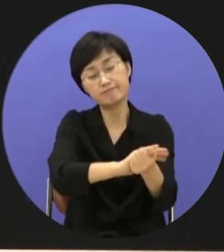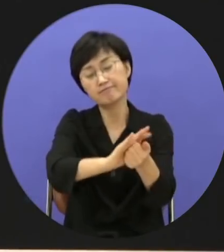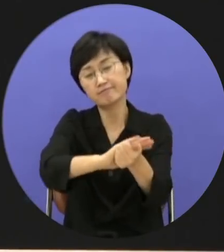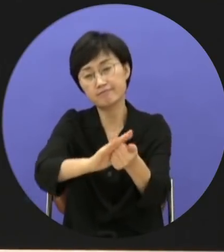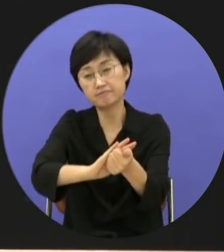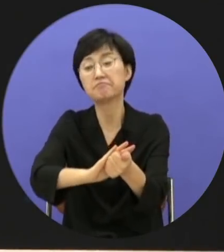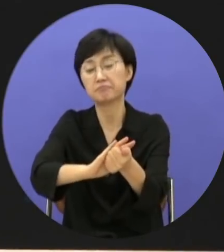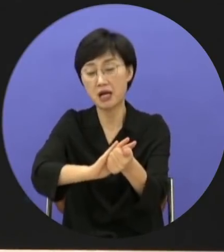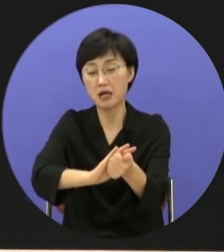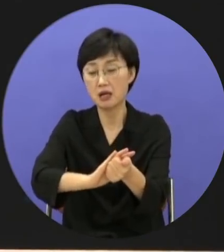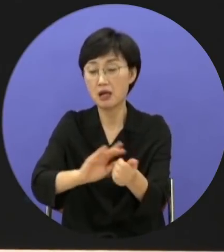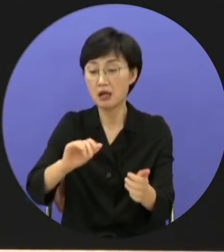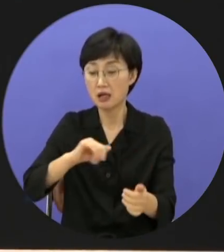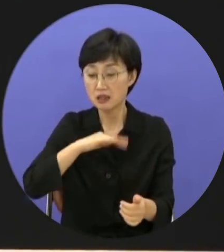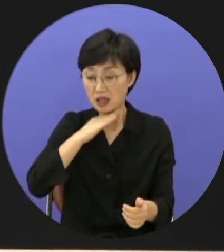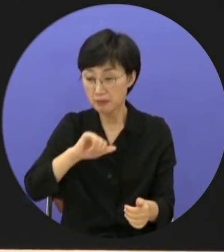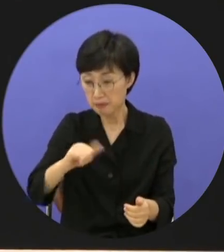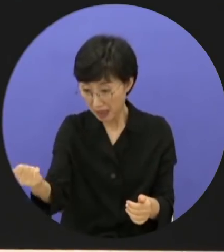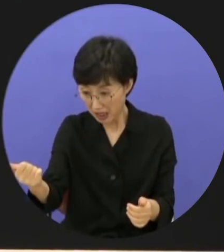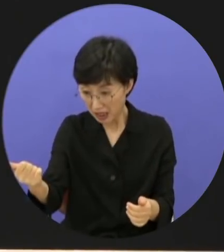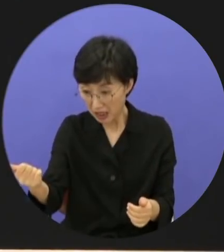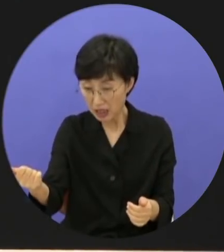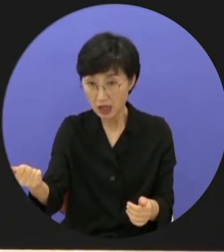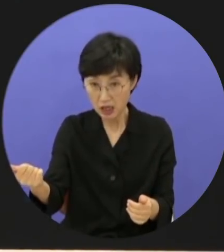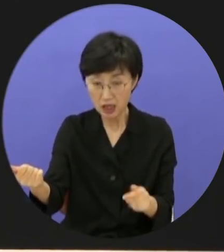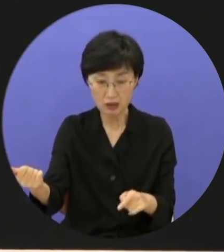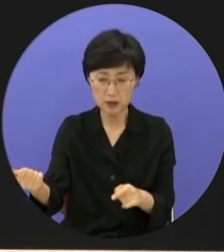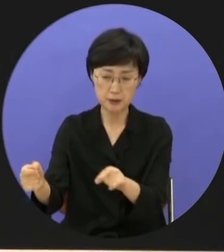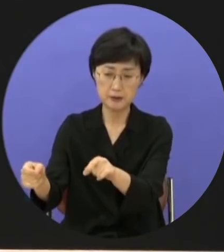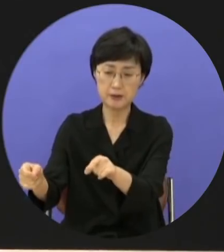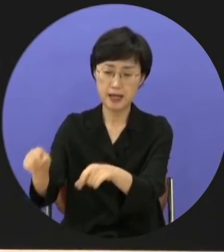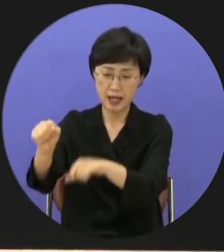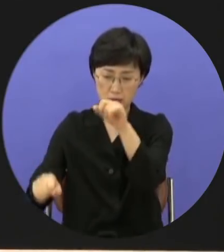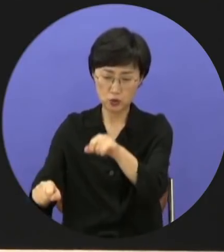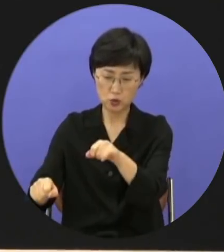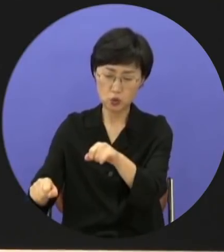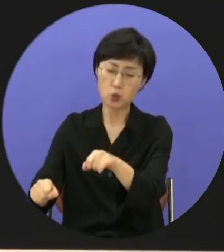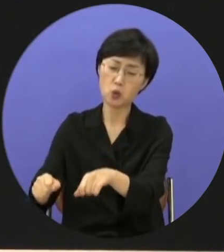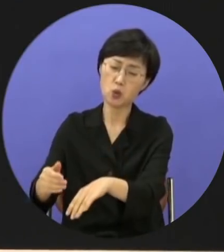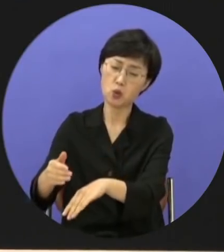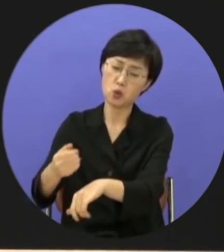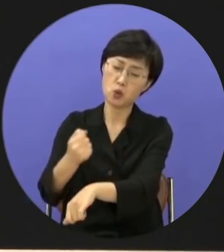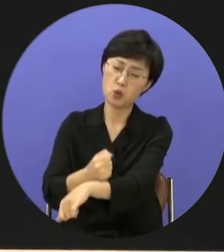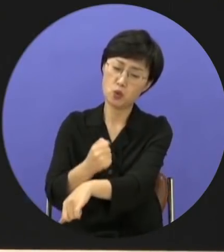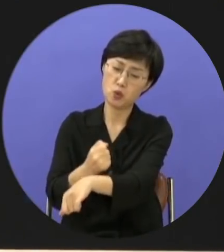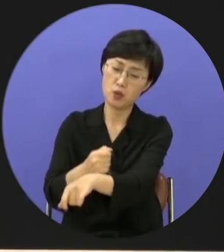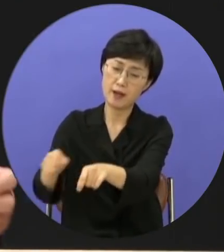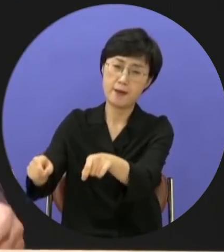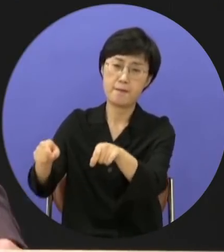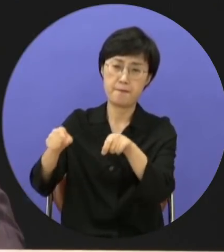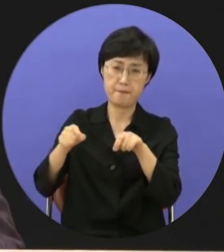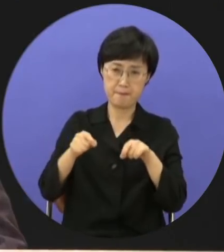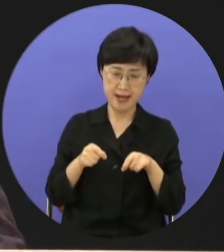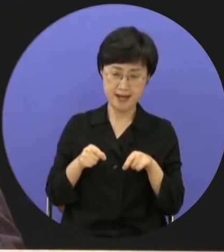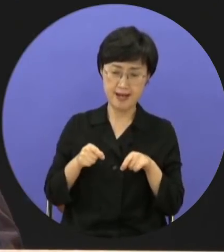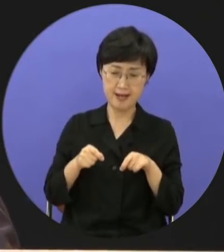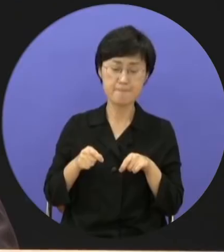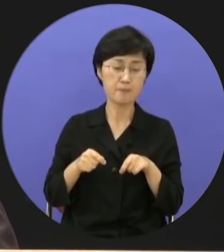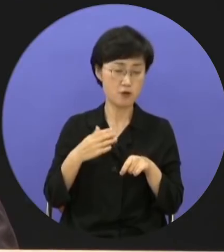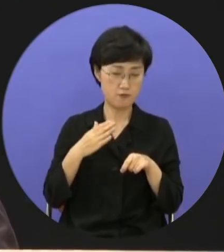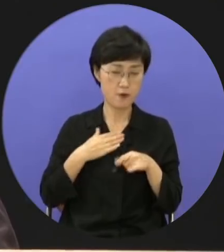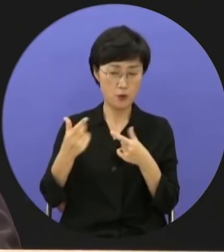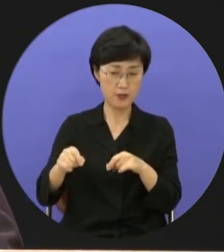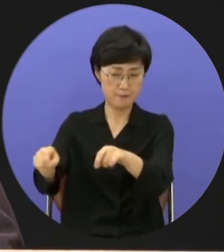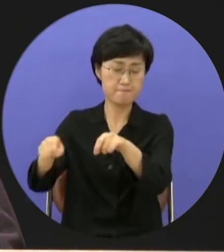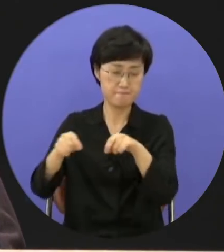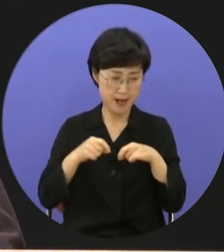우리도 성 니콜라우스, 산타클로스처럼 이 성탄절에 어려운 사람 도우자. And so after he passed away, people wanted to